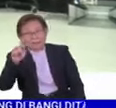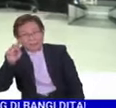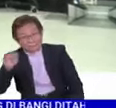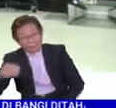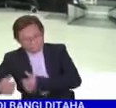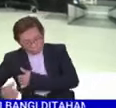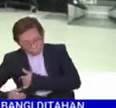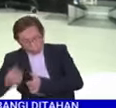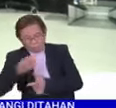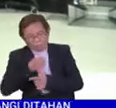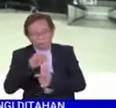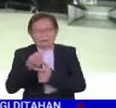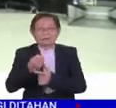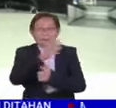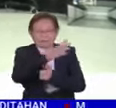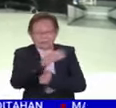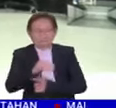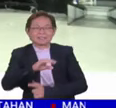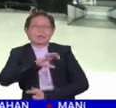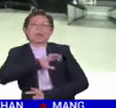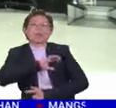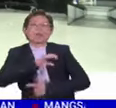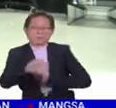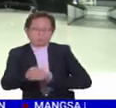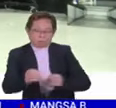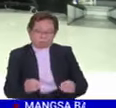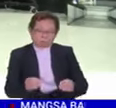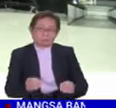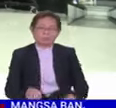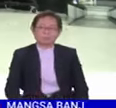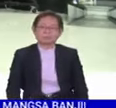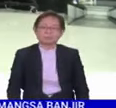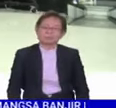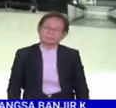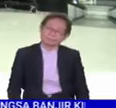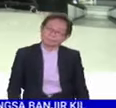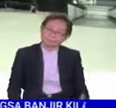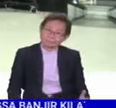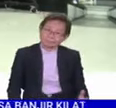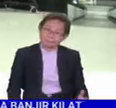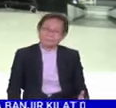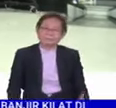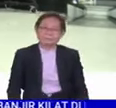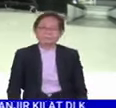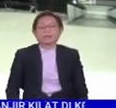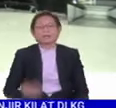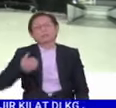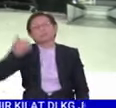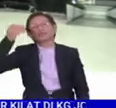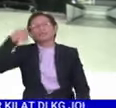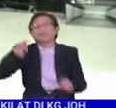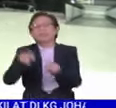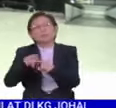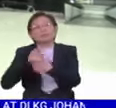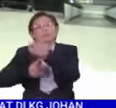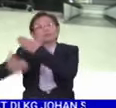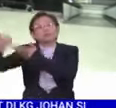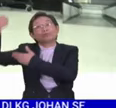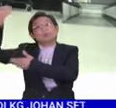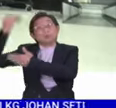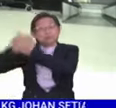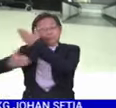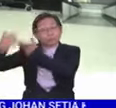di PDRM, di Polisi Raja Malaysia untuk anggota polis. Jadi seperti mana yang lepas-lepas pada